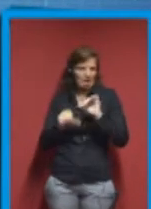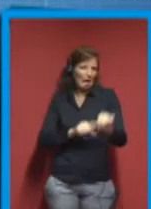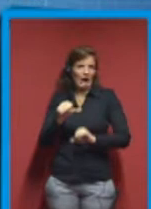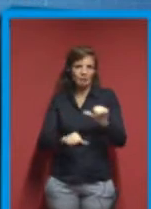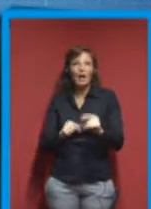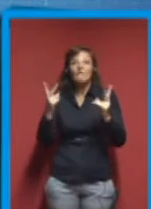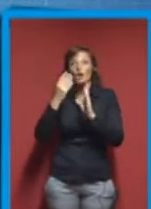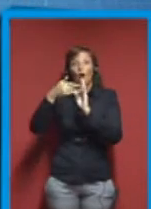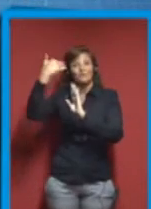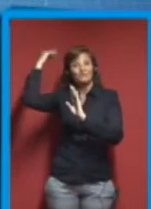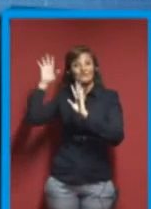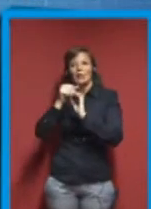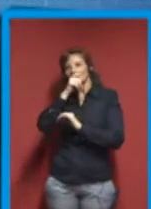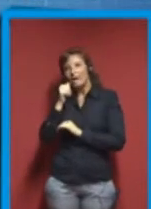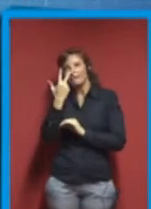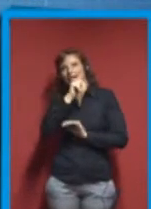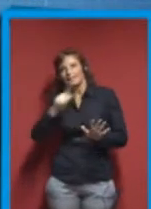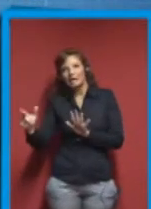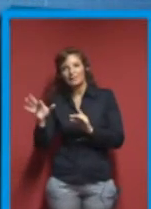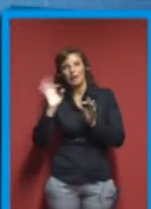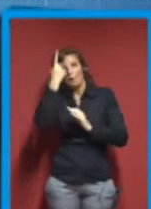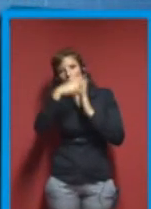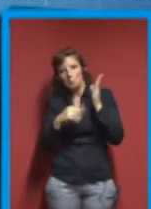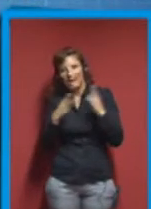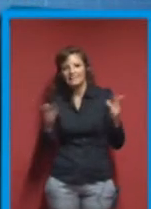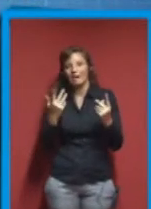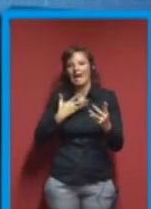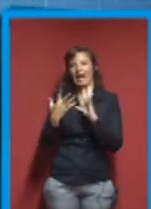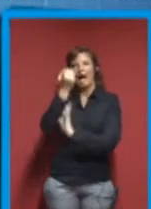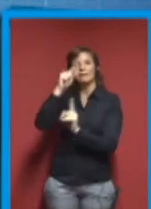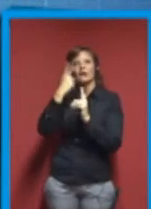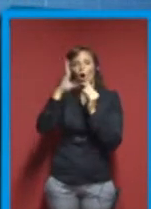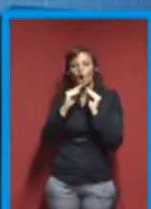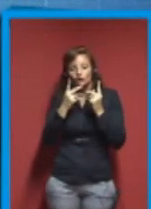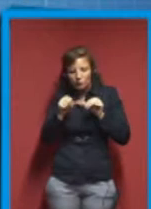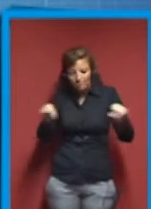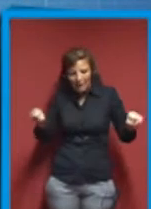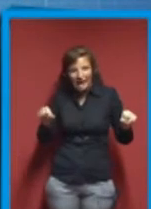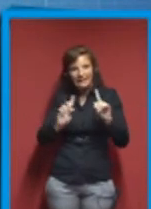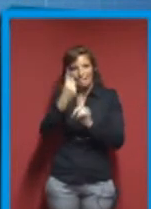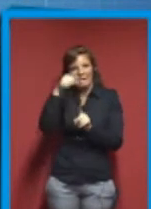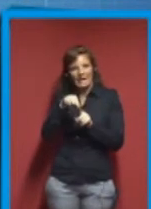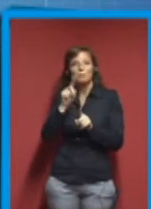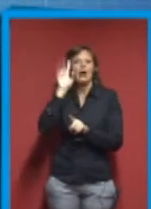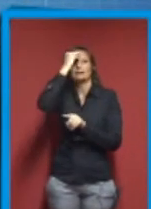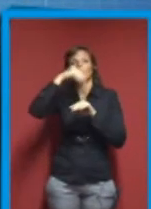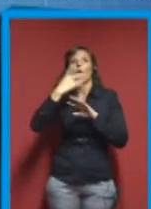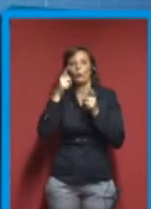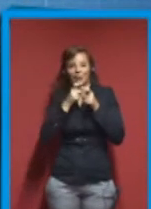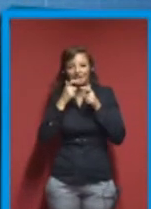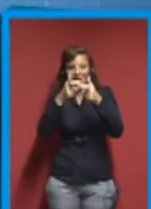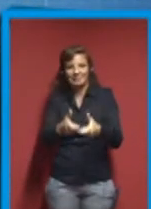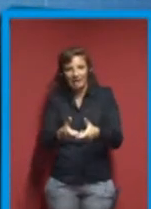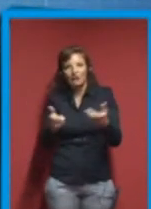3 settimane o un mese per avere un prototipo. per esempio per un